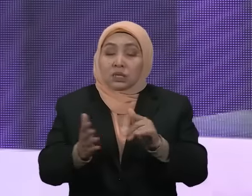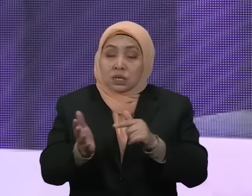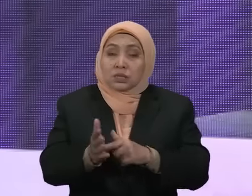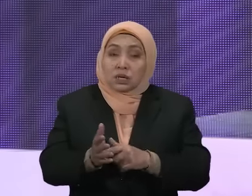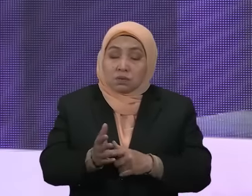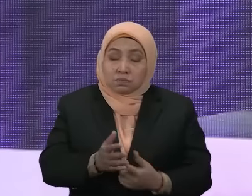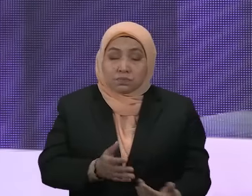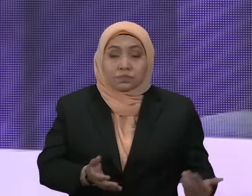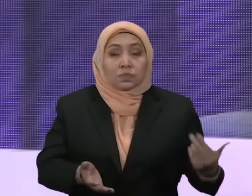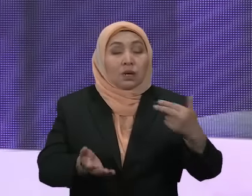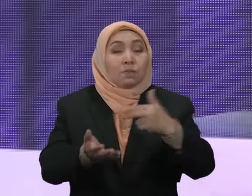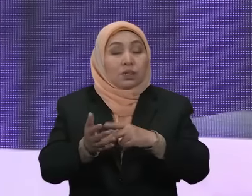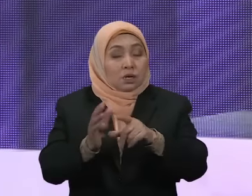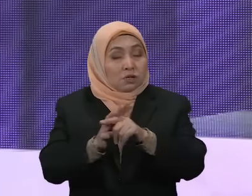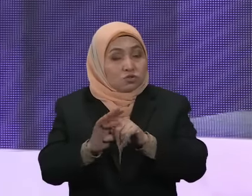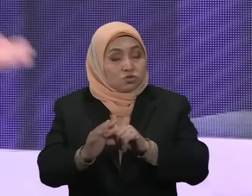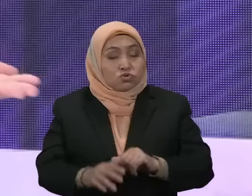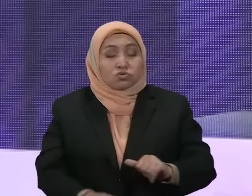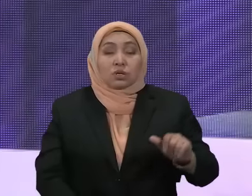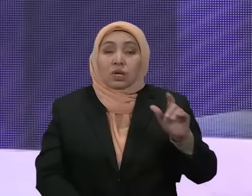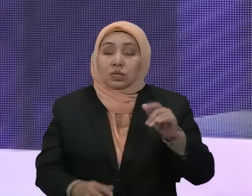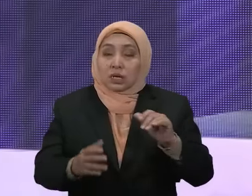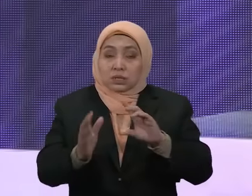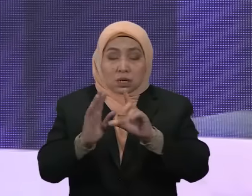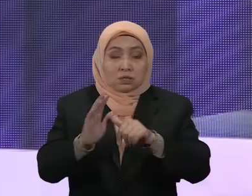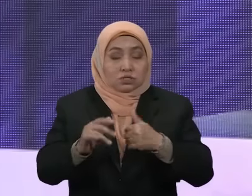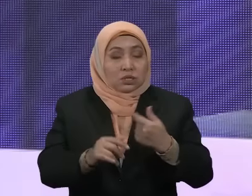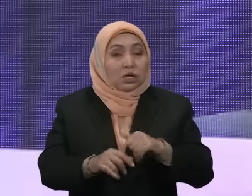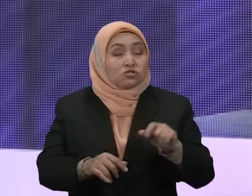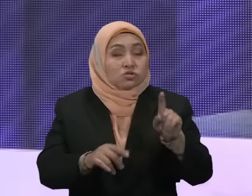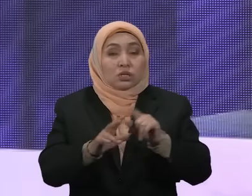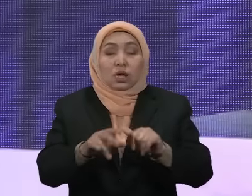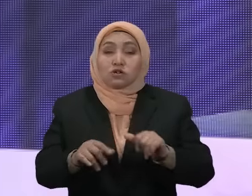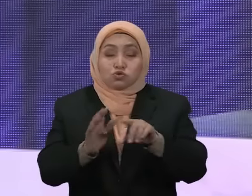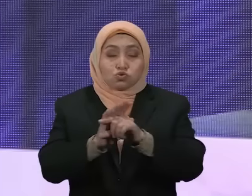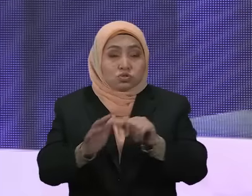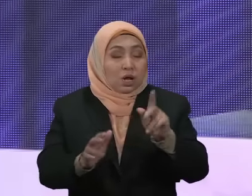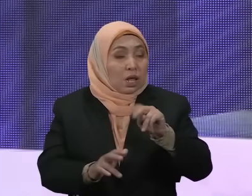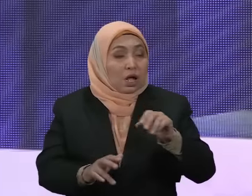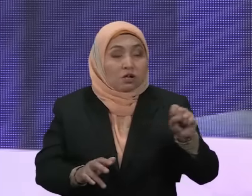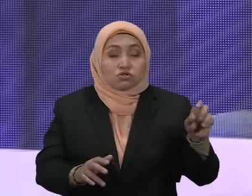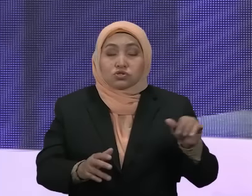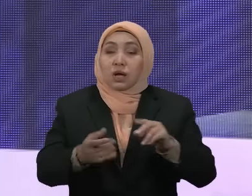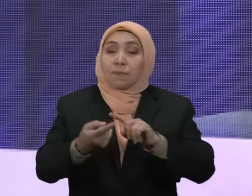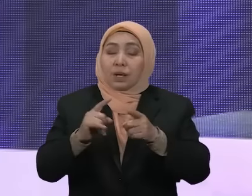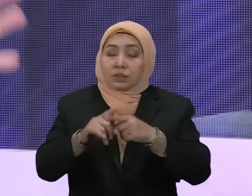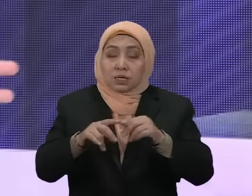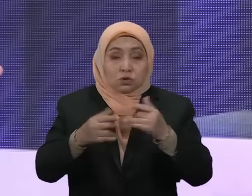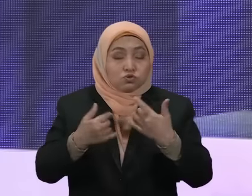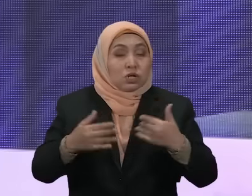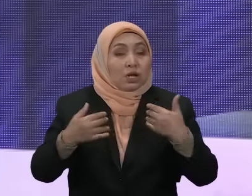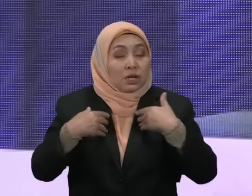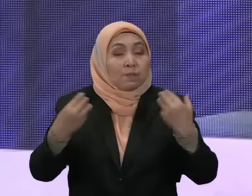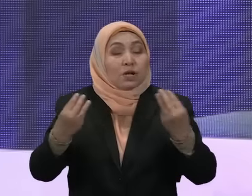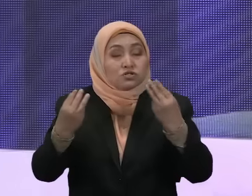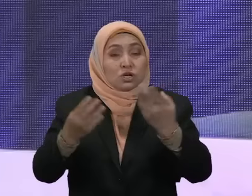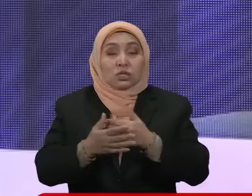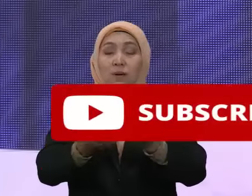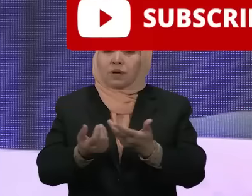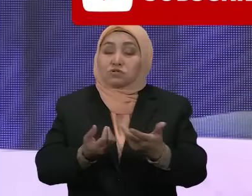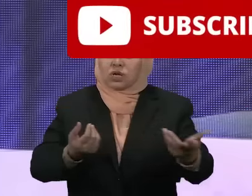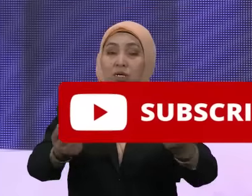mengulang kepada surah yang ke-103, zatnya, dan nanti juz yang ke-30, surah Al-Asr. Biasa sahabat bila mereka dah ada majlis, mereka berpisah